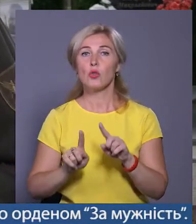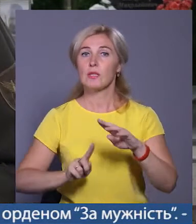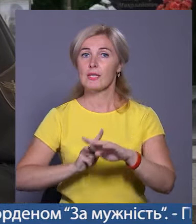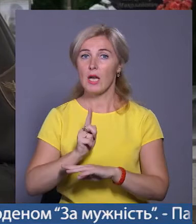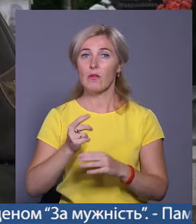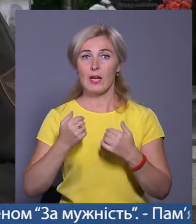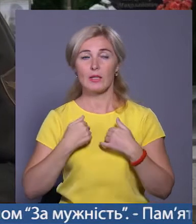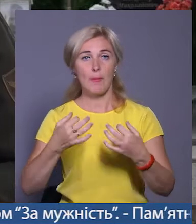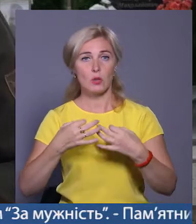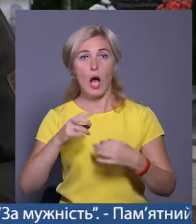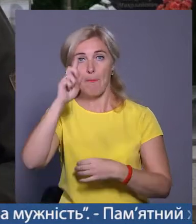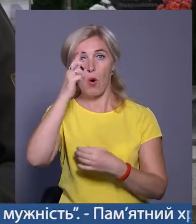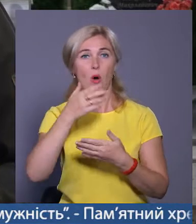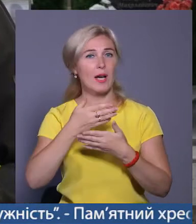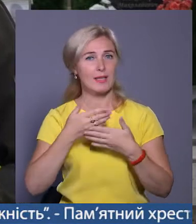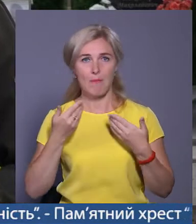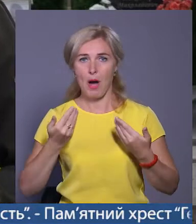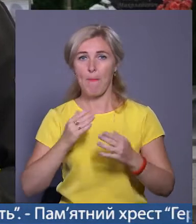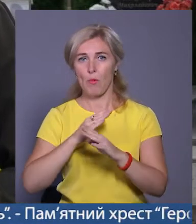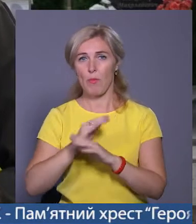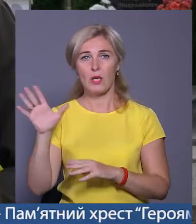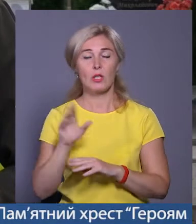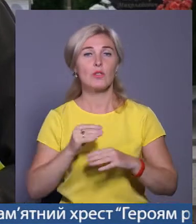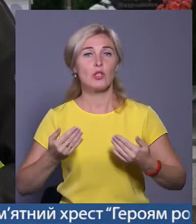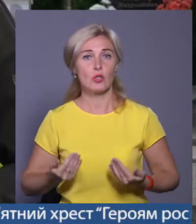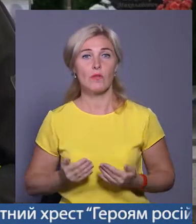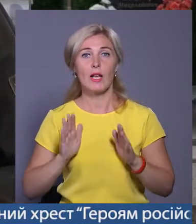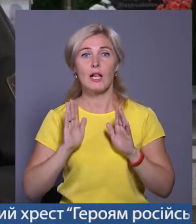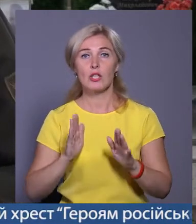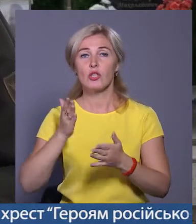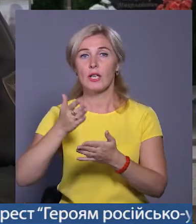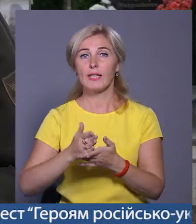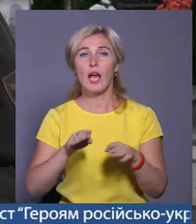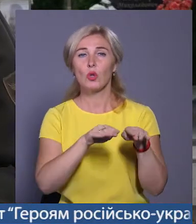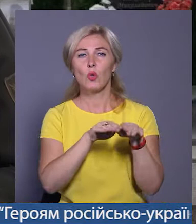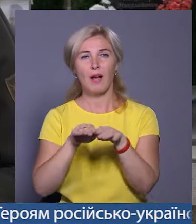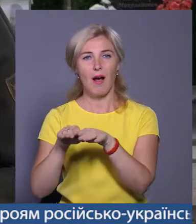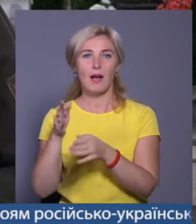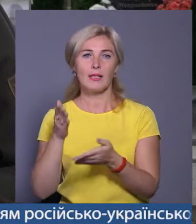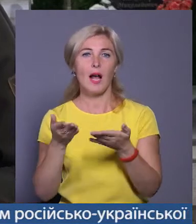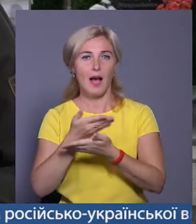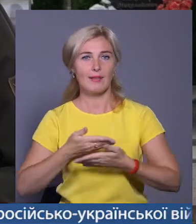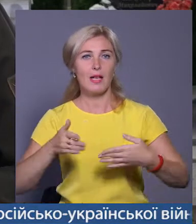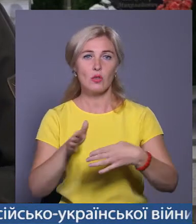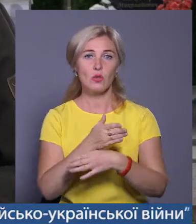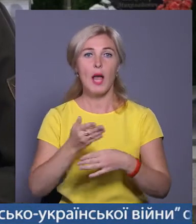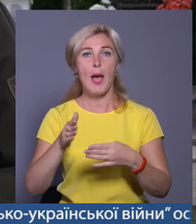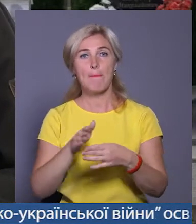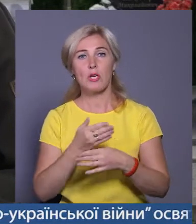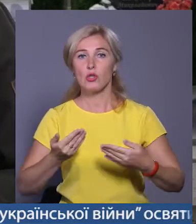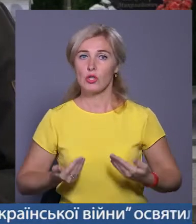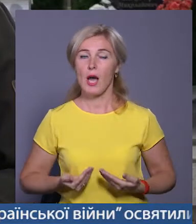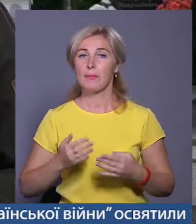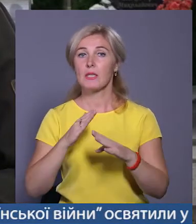як нам каже, що у Бога немає померлих, у Бога є всі живі. Лише існує та тонка грань, яка нас розділяє між життям і між